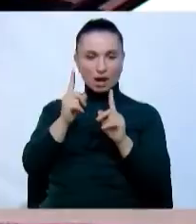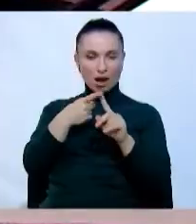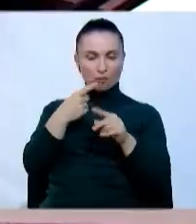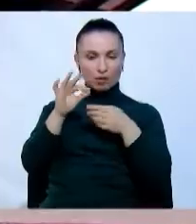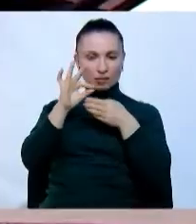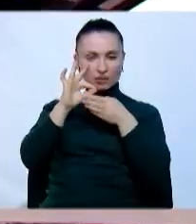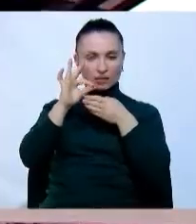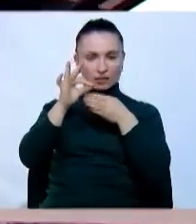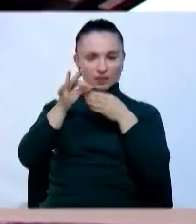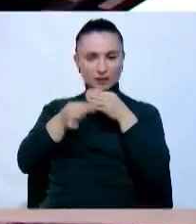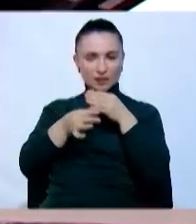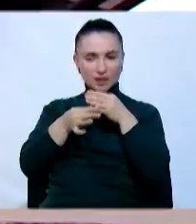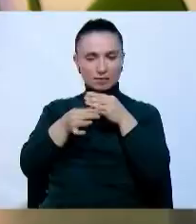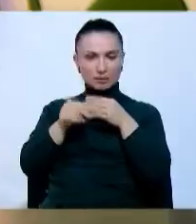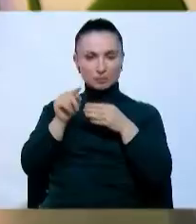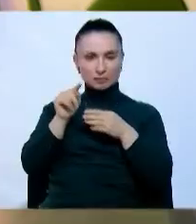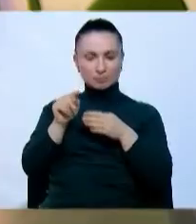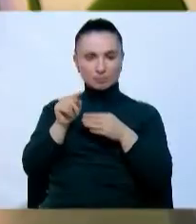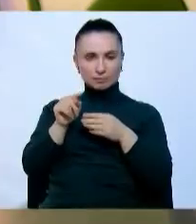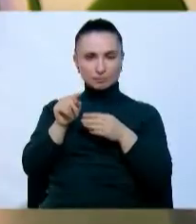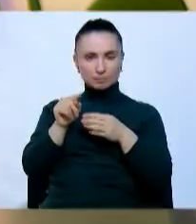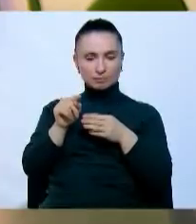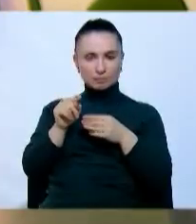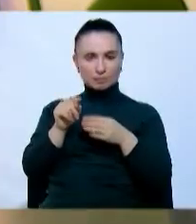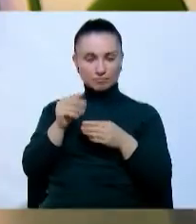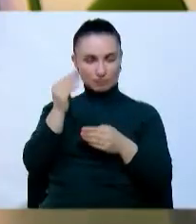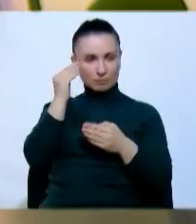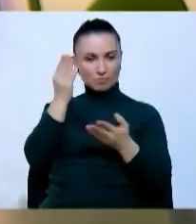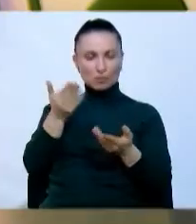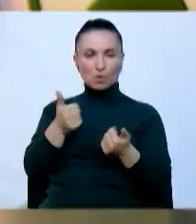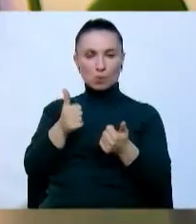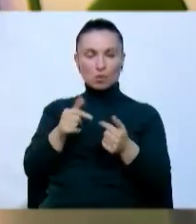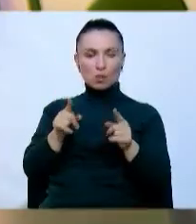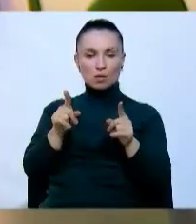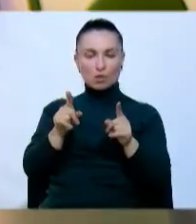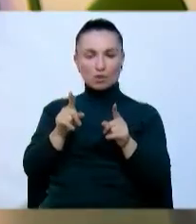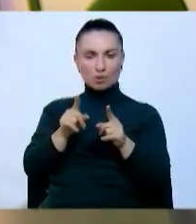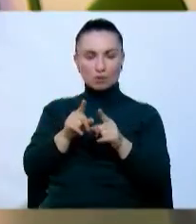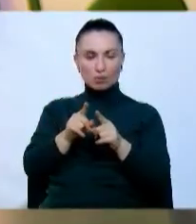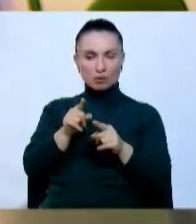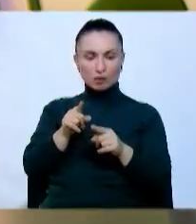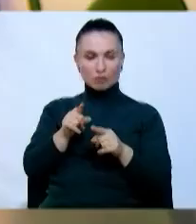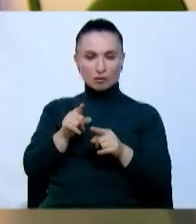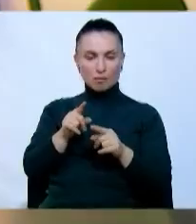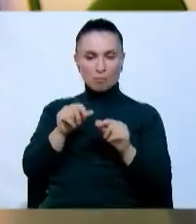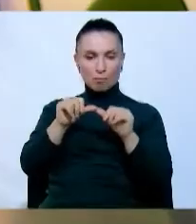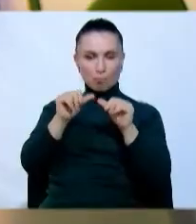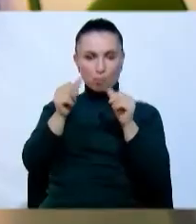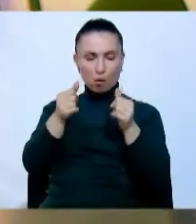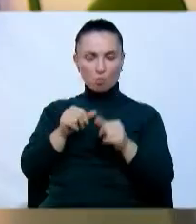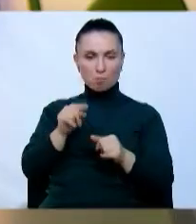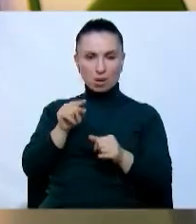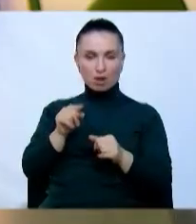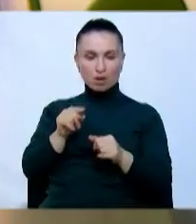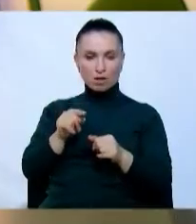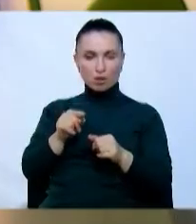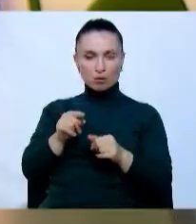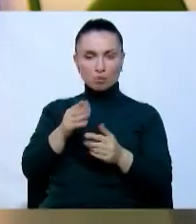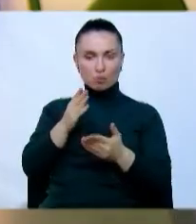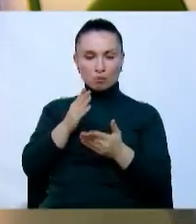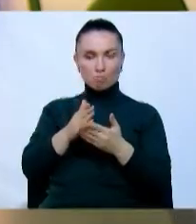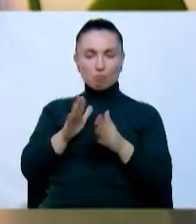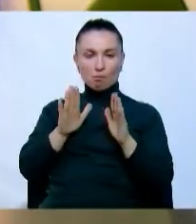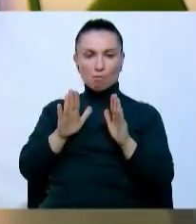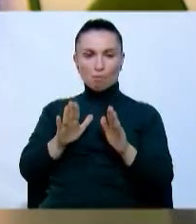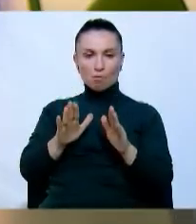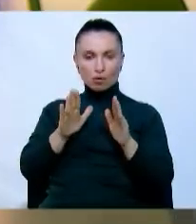თვალის გამჭვირვალე ნაწილი. წარმოვიდგინოთ როგორც რქოვანას გაჩენს სფერული ფორმა, რომელიც ფუნქციაც არის